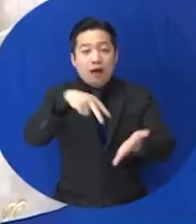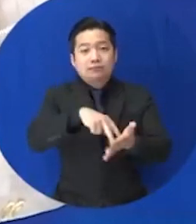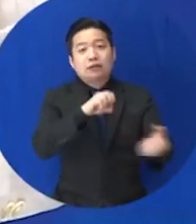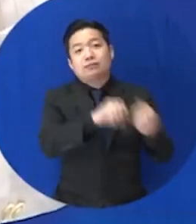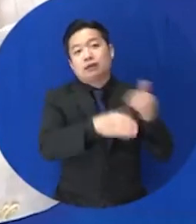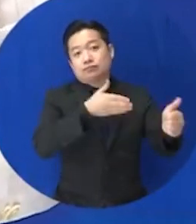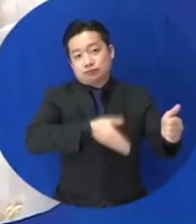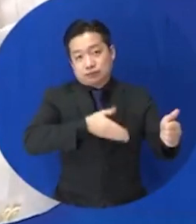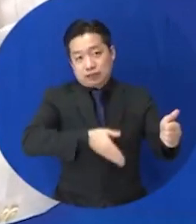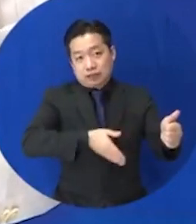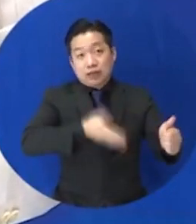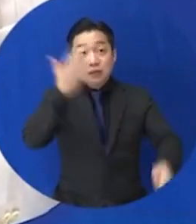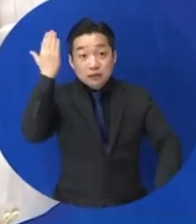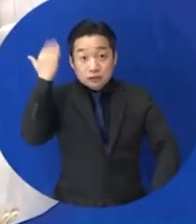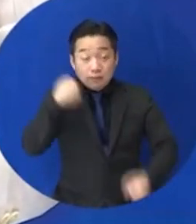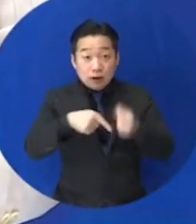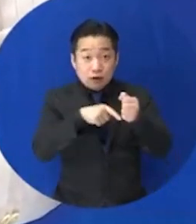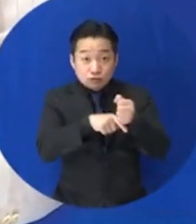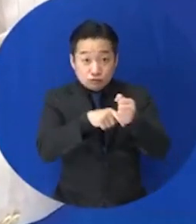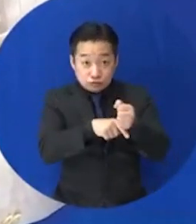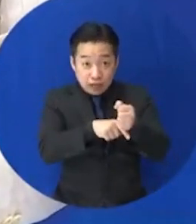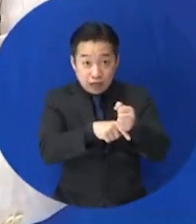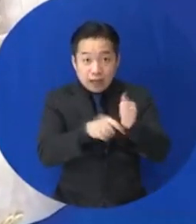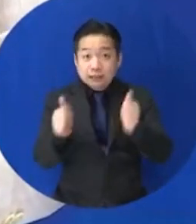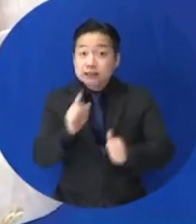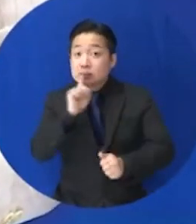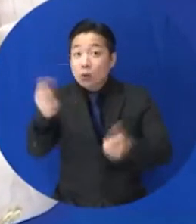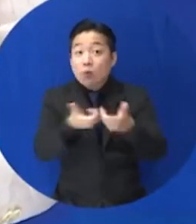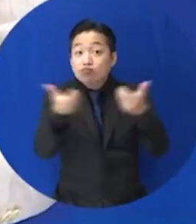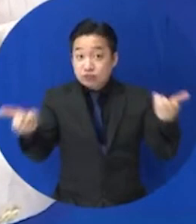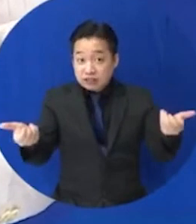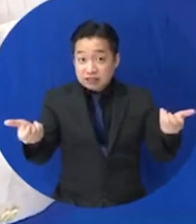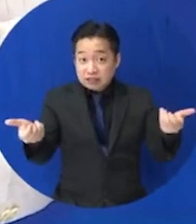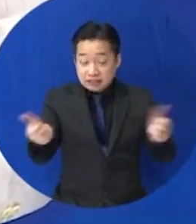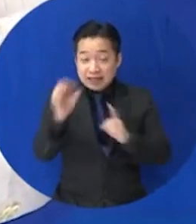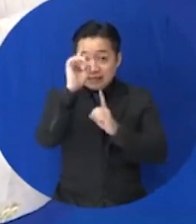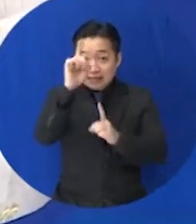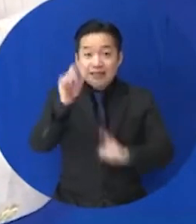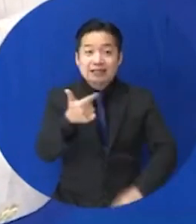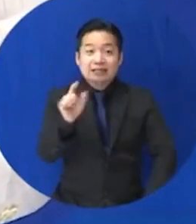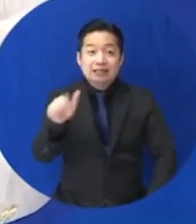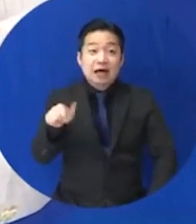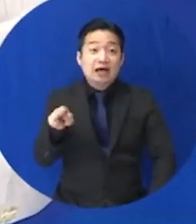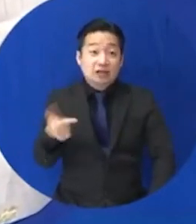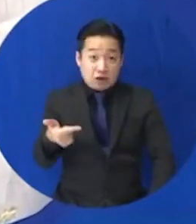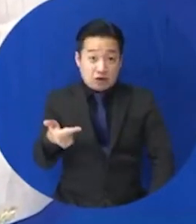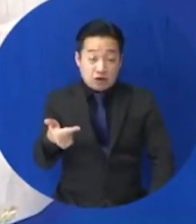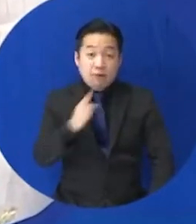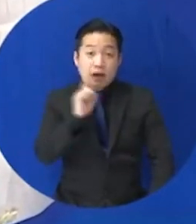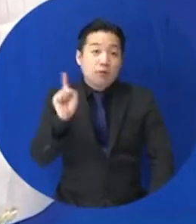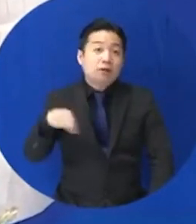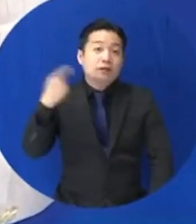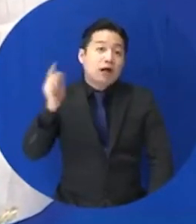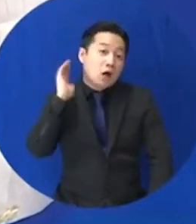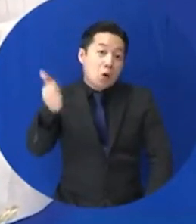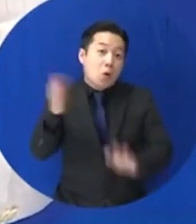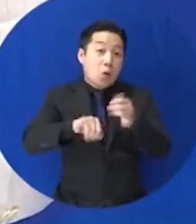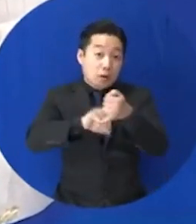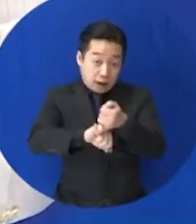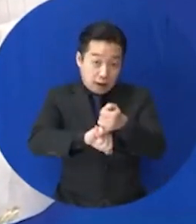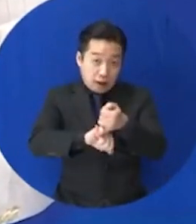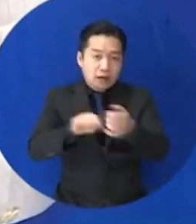자리에서 지난번 수사 기소 분리를 이낙연 후보께서 그 자리에서 네. 다음 대통령 공약으로 내걸으셨는데 그건